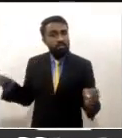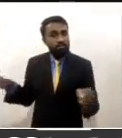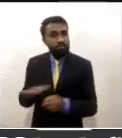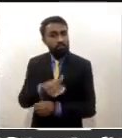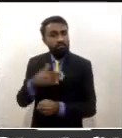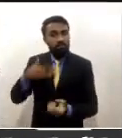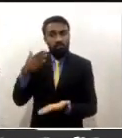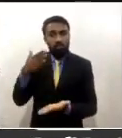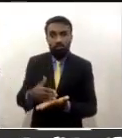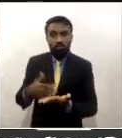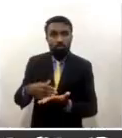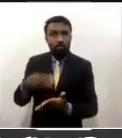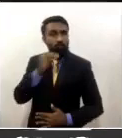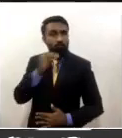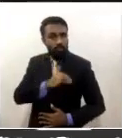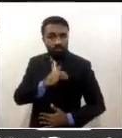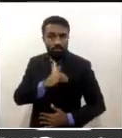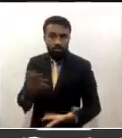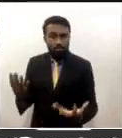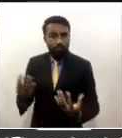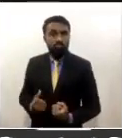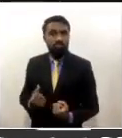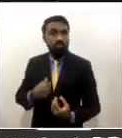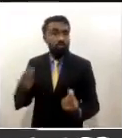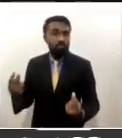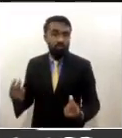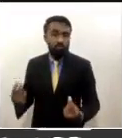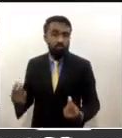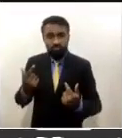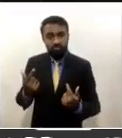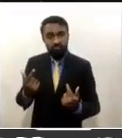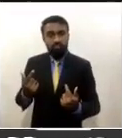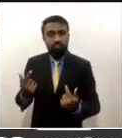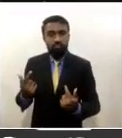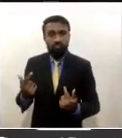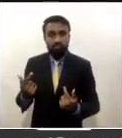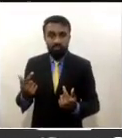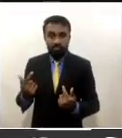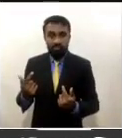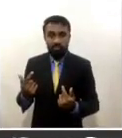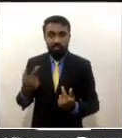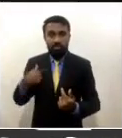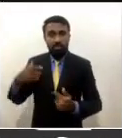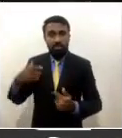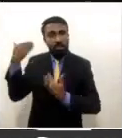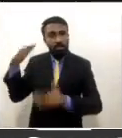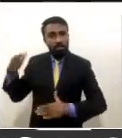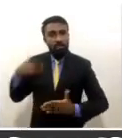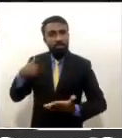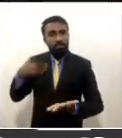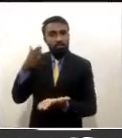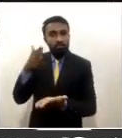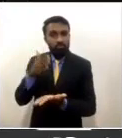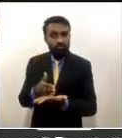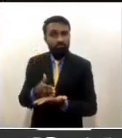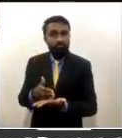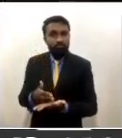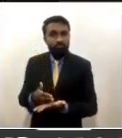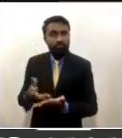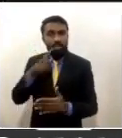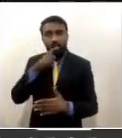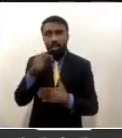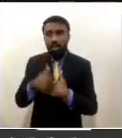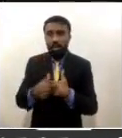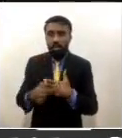අත්වුණාද? එක පාට්ටම අඩුකර ආනයනය කිරීම නැවැත්වා මේ පාම් ඔයිල් එකේ. දැන් අපි හොයලා බලන්න